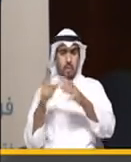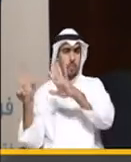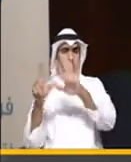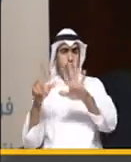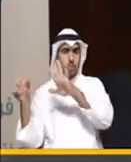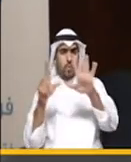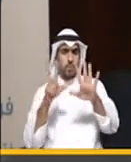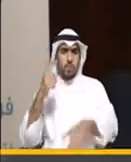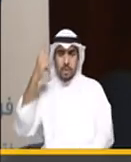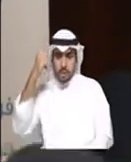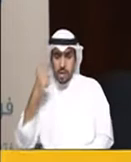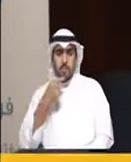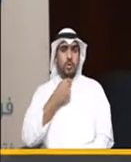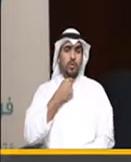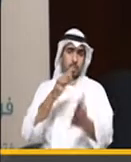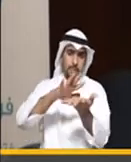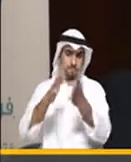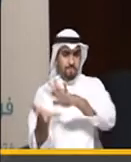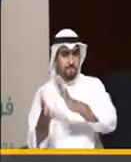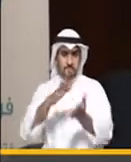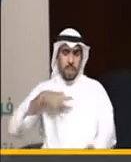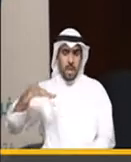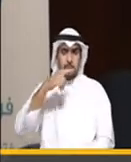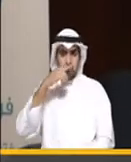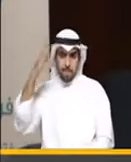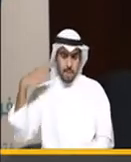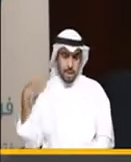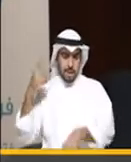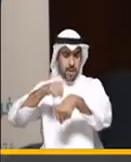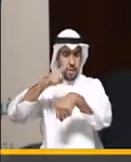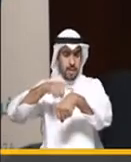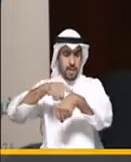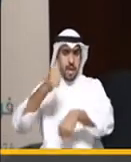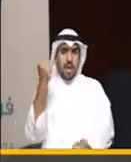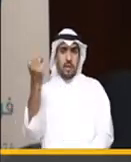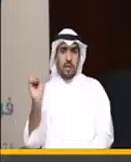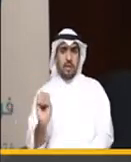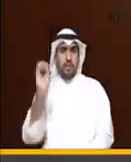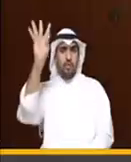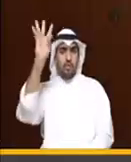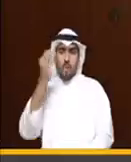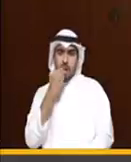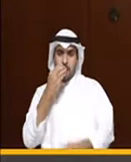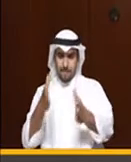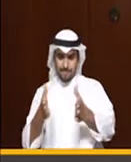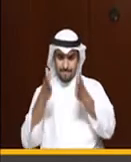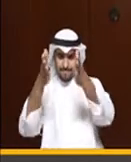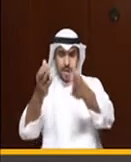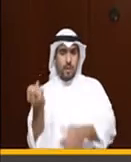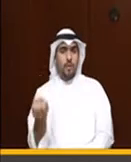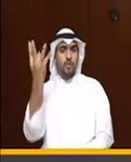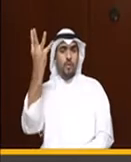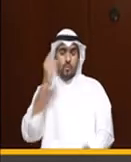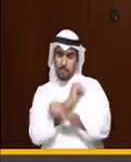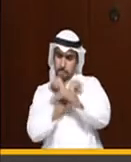يايم على السبت على حسب امكانيات البنات اللي بالفريق، نطلع الساعة 6 الصبح ونوزع ريوق على العمال. البداية كانت فكر